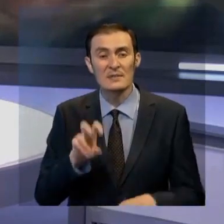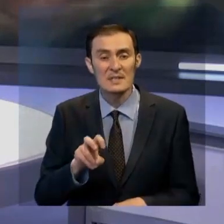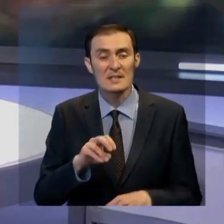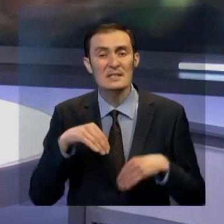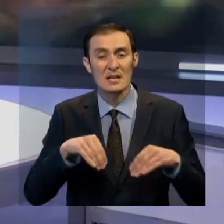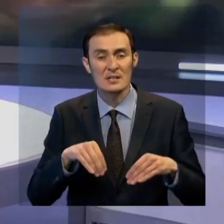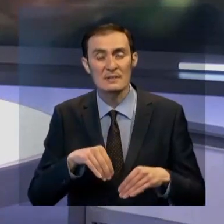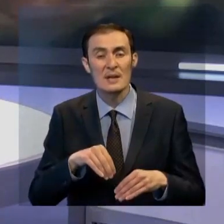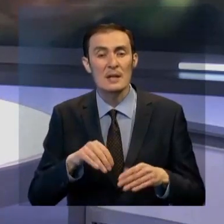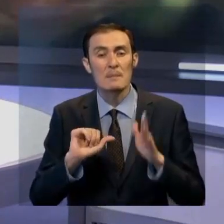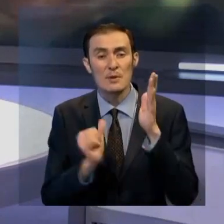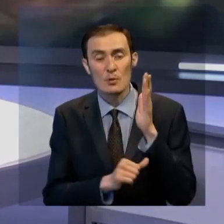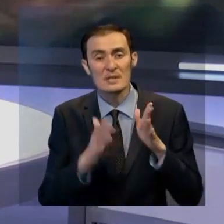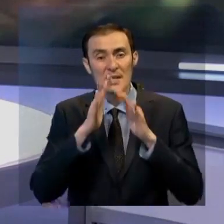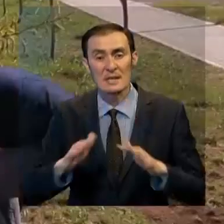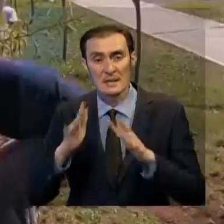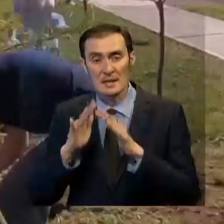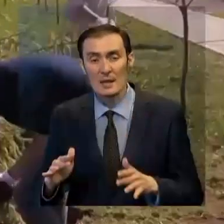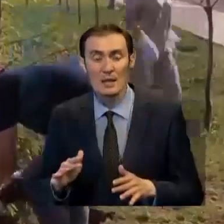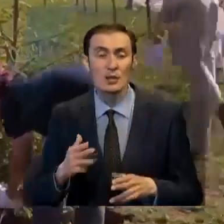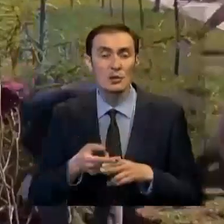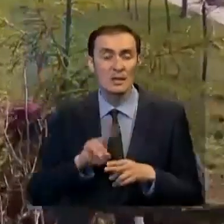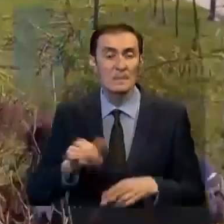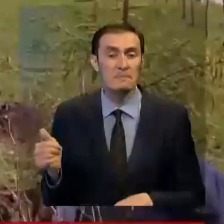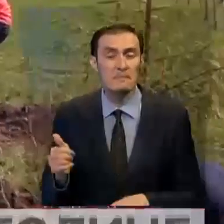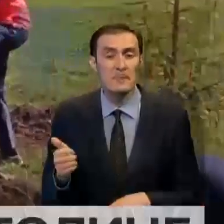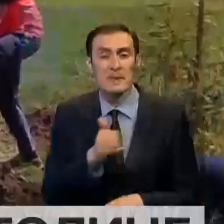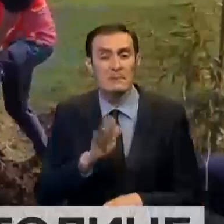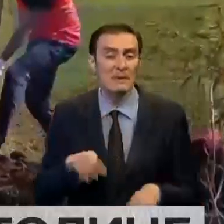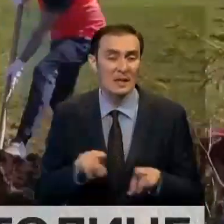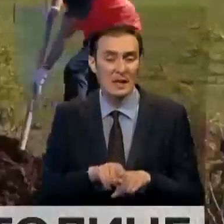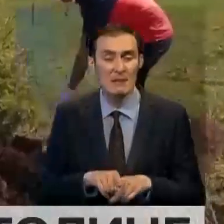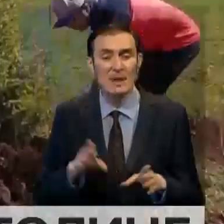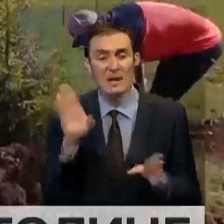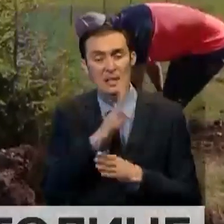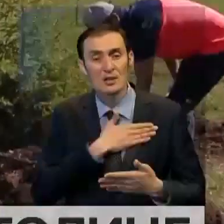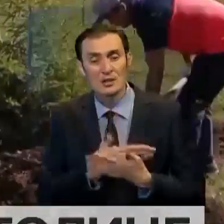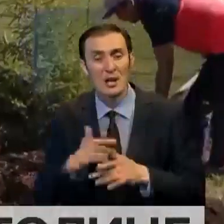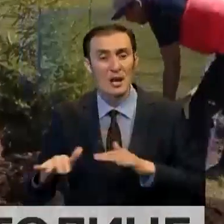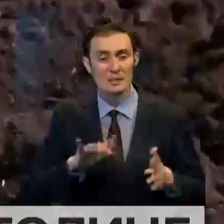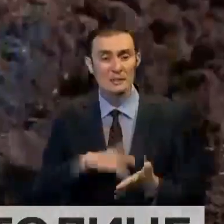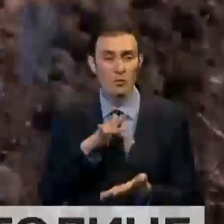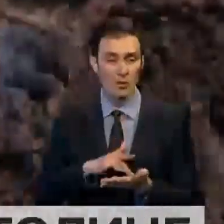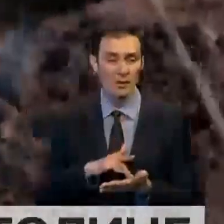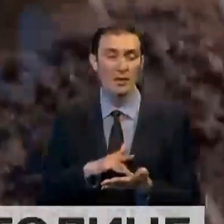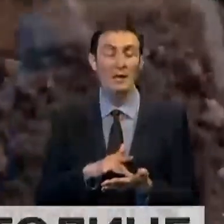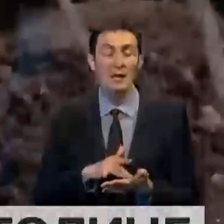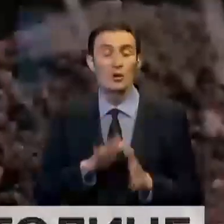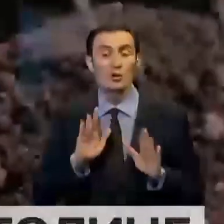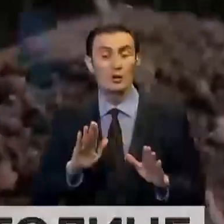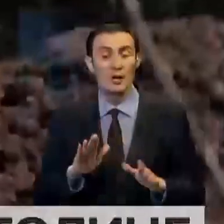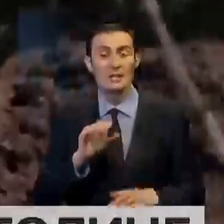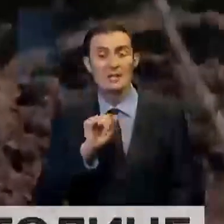200 саженцев березы и ели. Стоит отметить, что это уже не первая подобная экологическая акция в городе с начала года. Только